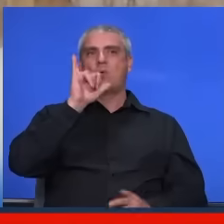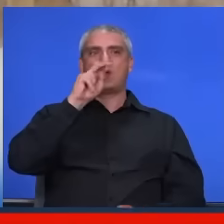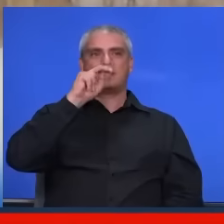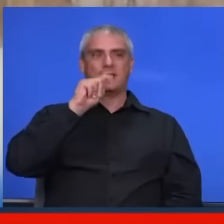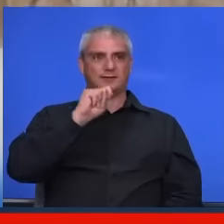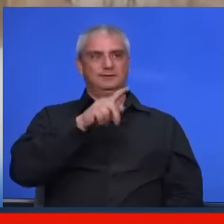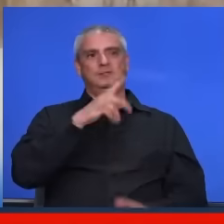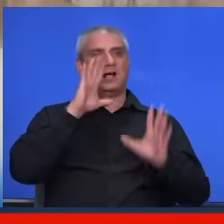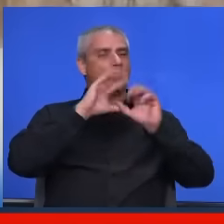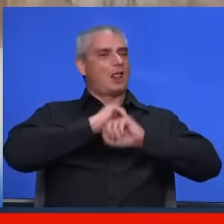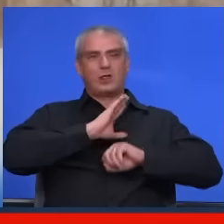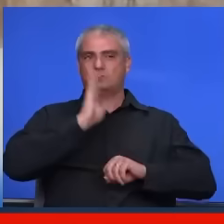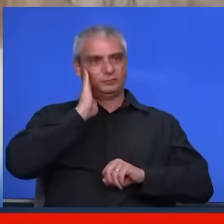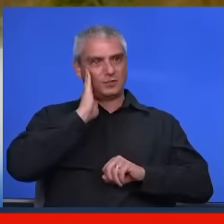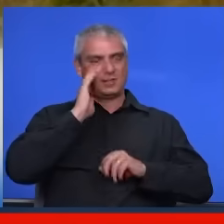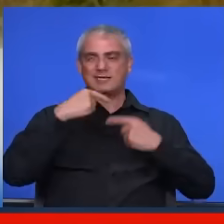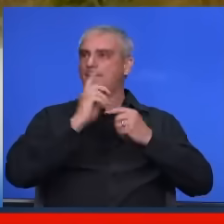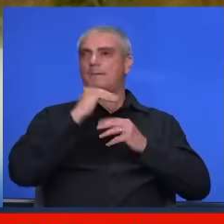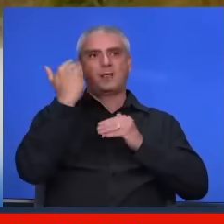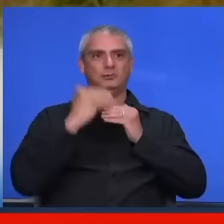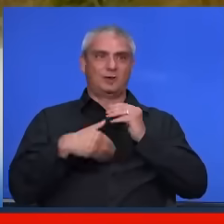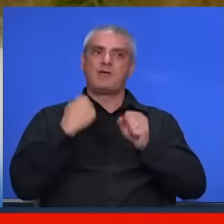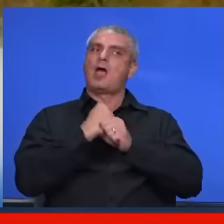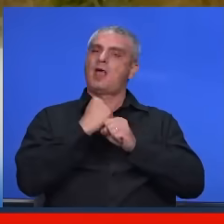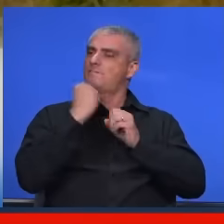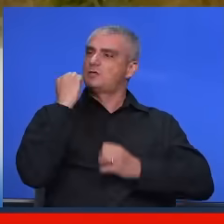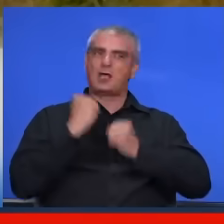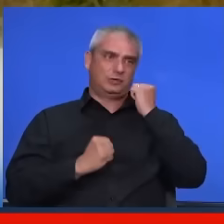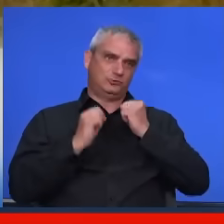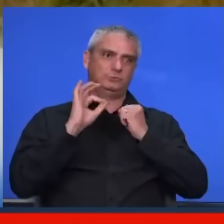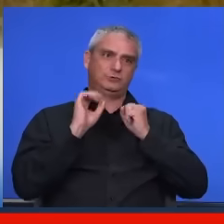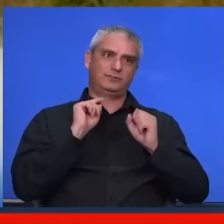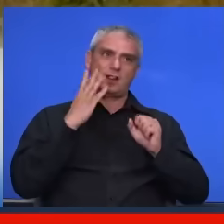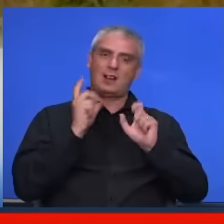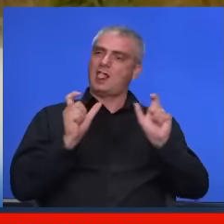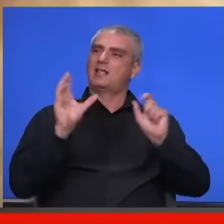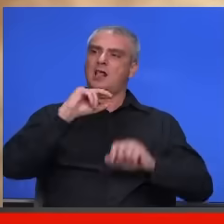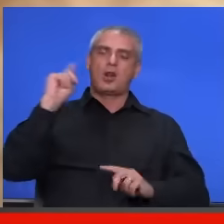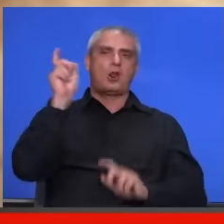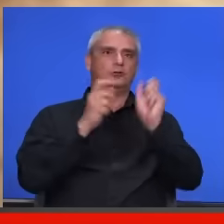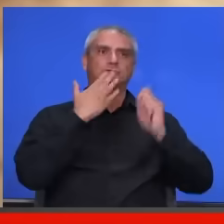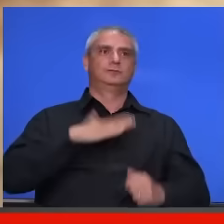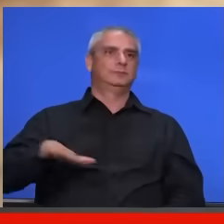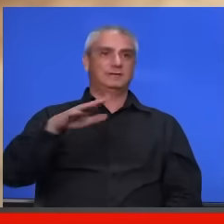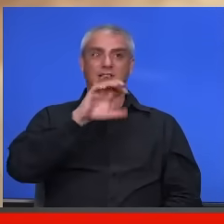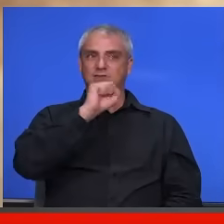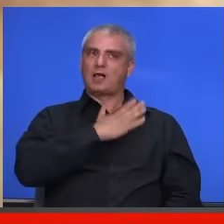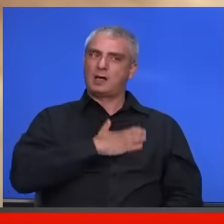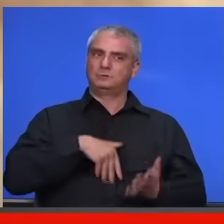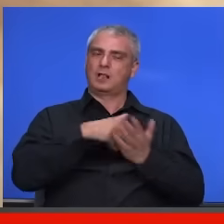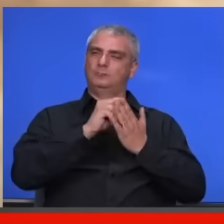שינה וימים ללא סוף. עבודה מאוד מאוד קשה להגן על כל תושבי מדינת ישראל. וסער רצתה